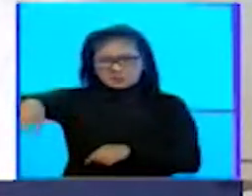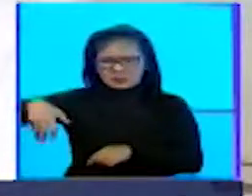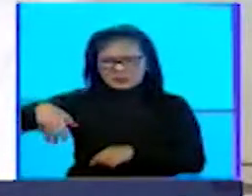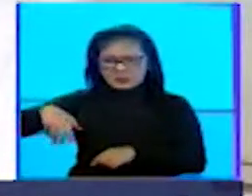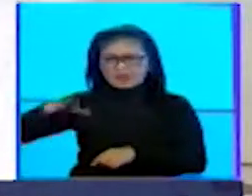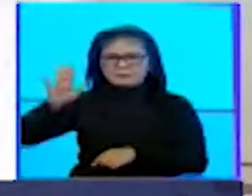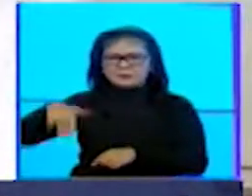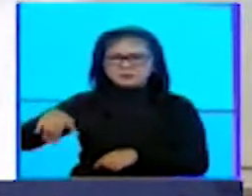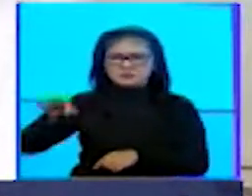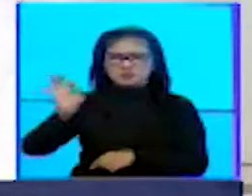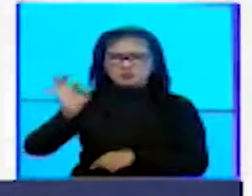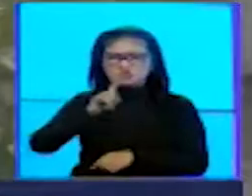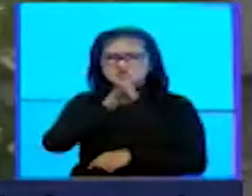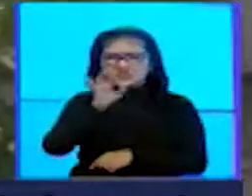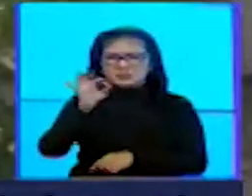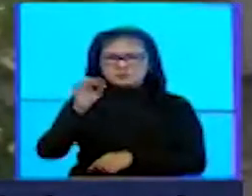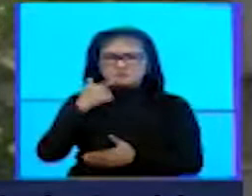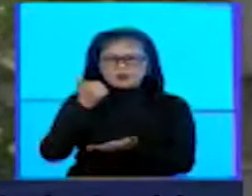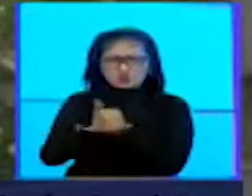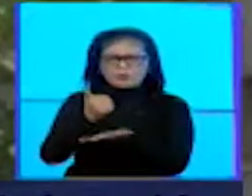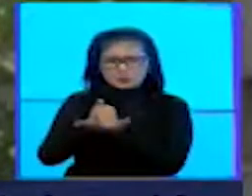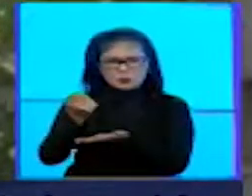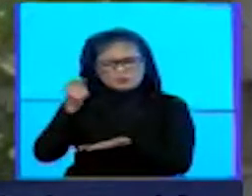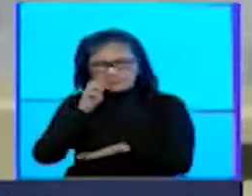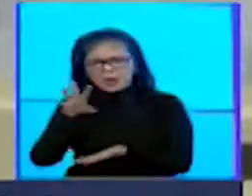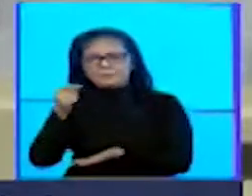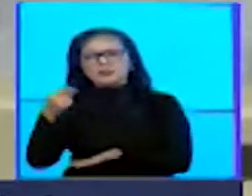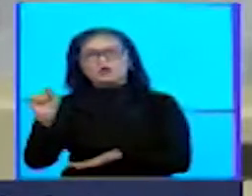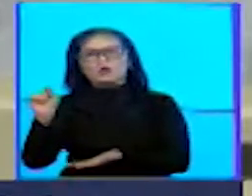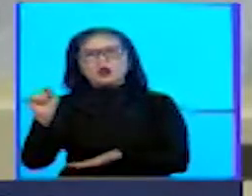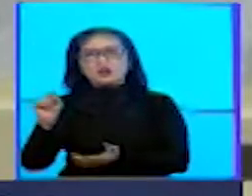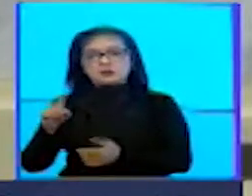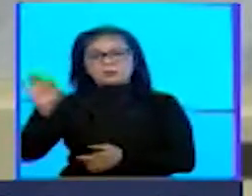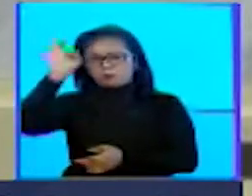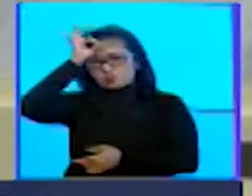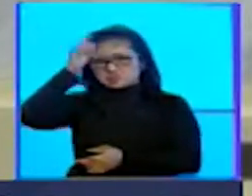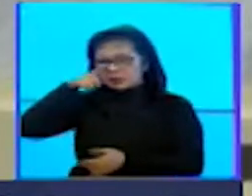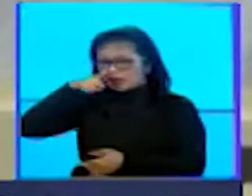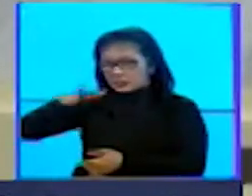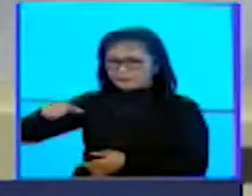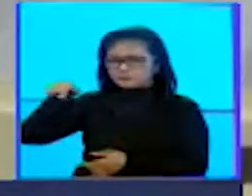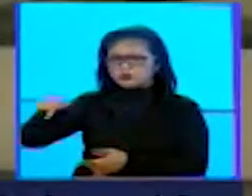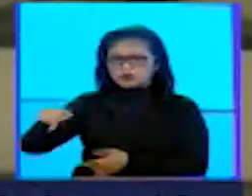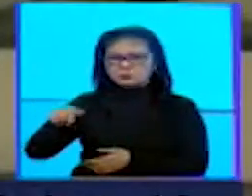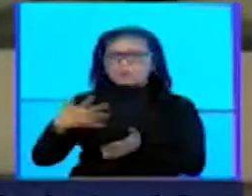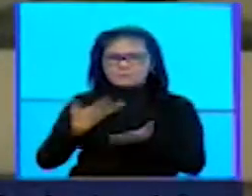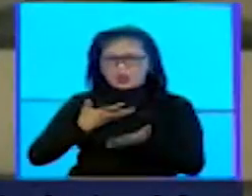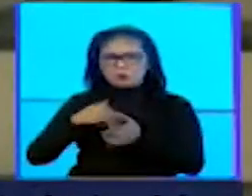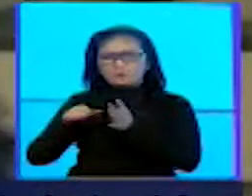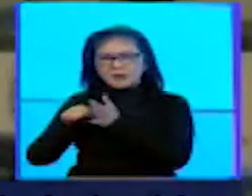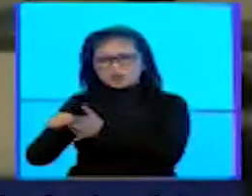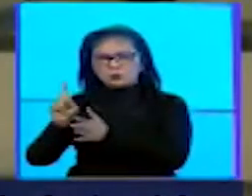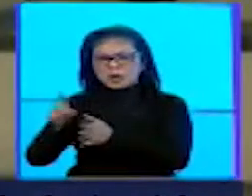menyatakan 100% kalau itu Asep. Polda Lampung akan memfasilitasi perwakilan keluarga Abrib AS